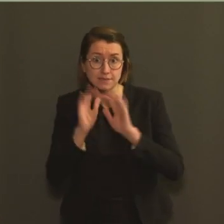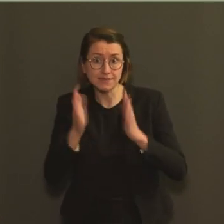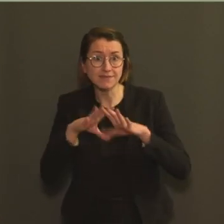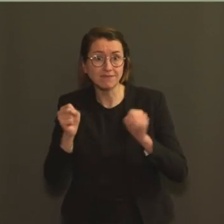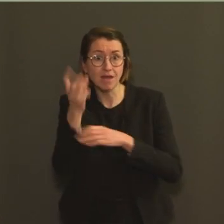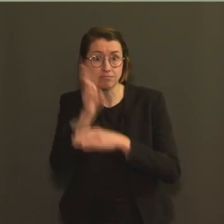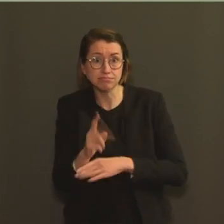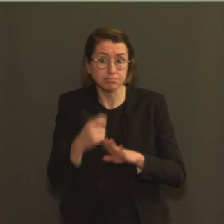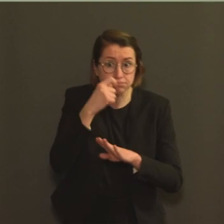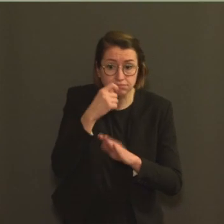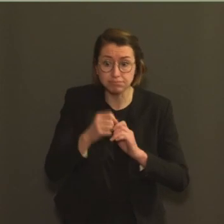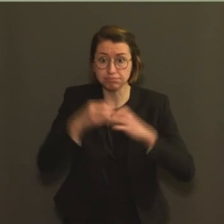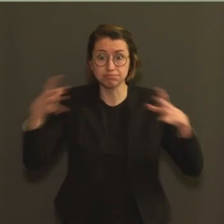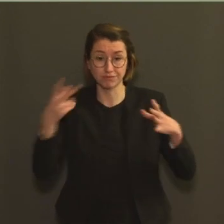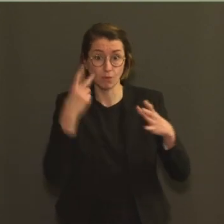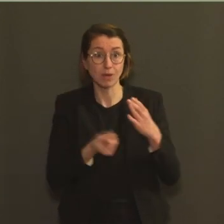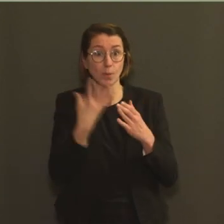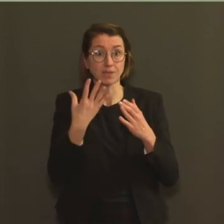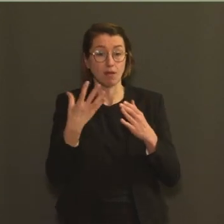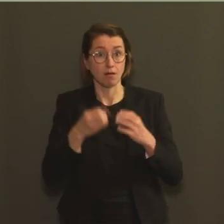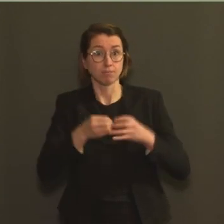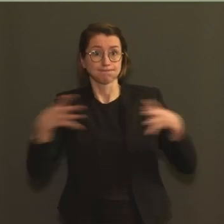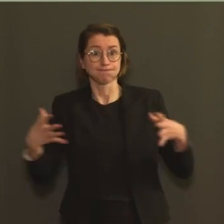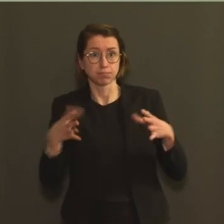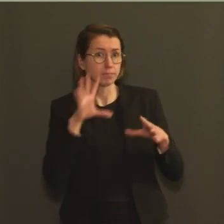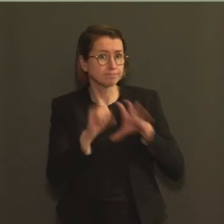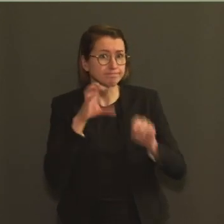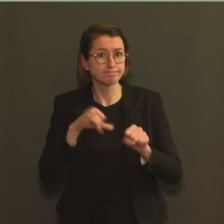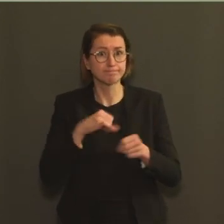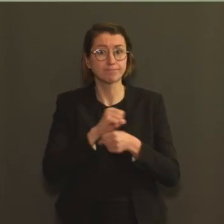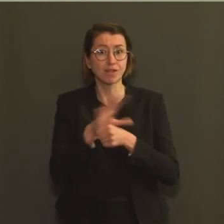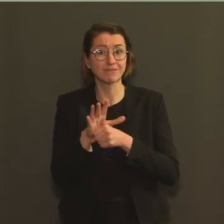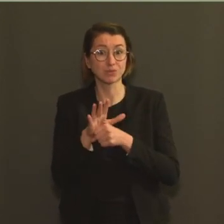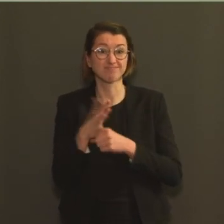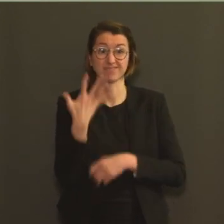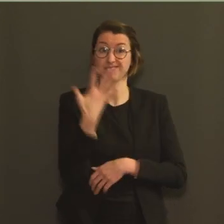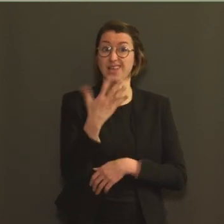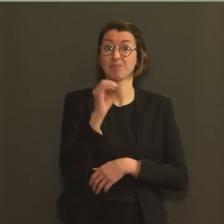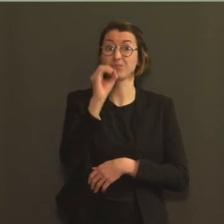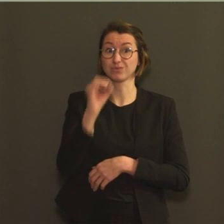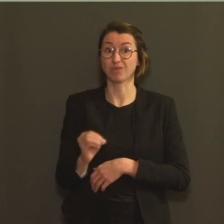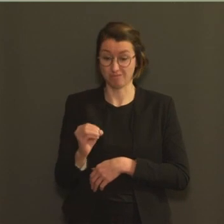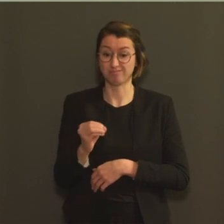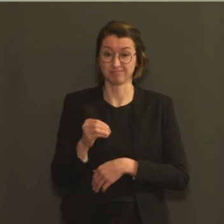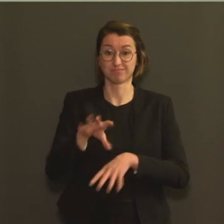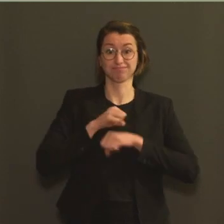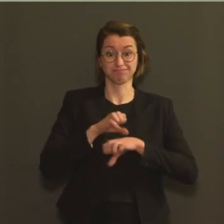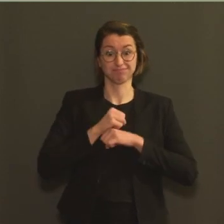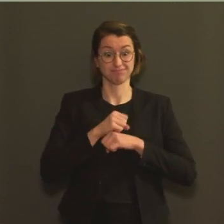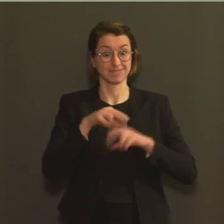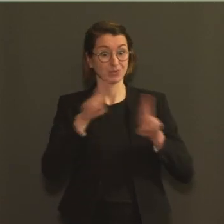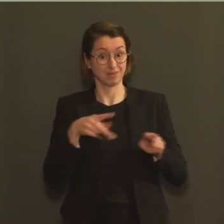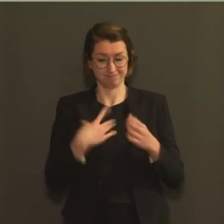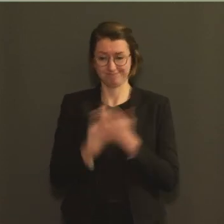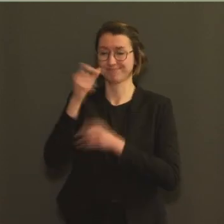de ces contaminations sont actuellement dues aux voyageurs de retour de vacances. Durant la période des vacances de Noël,